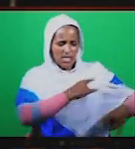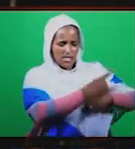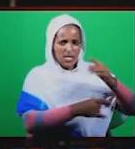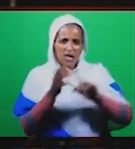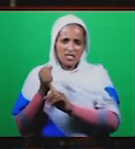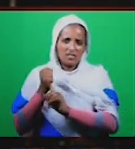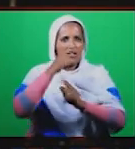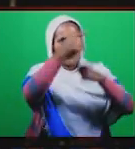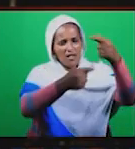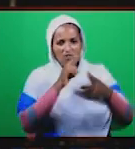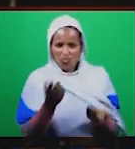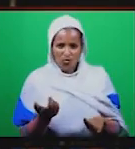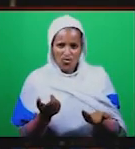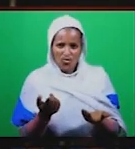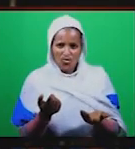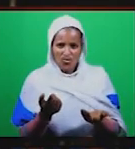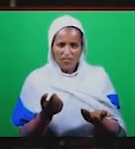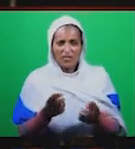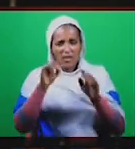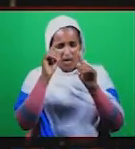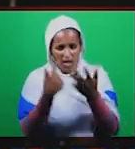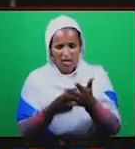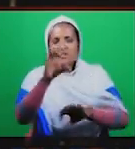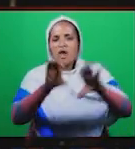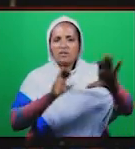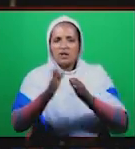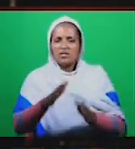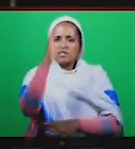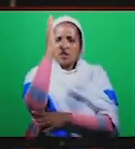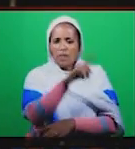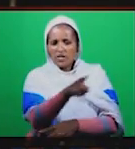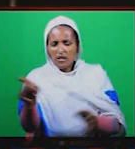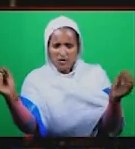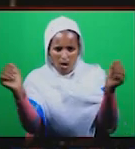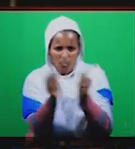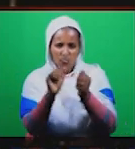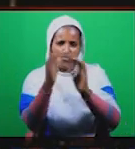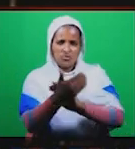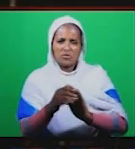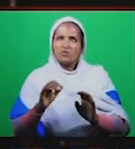በዚህ አካባቢ በቀለ ብለን ለዓለም እንድናወራ ትልቅ ዘር ይዘን እየሄድን ነው።